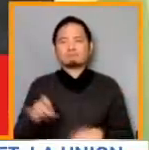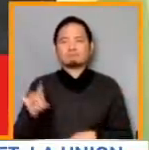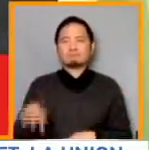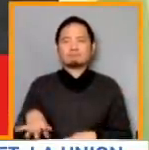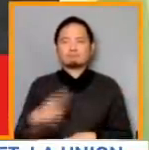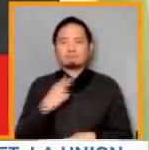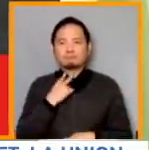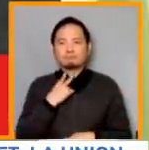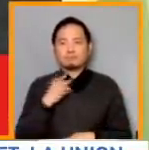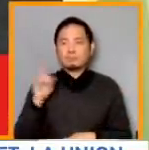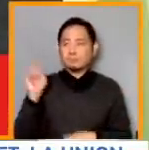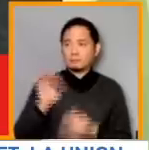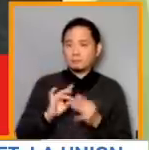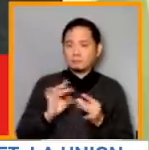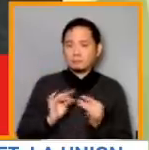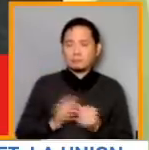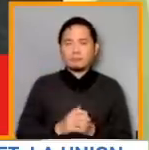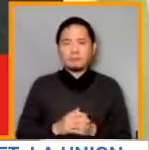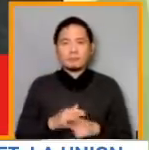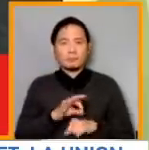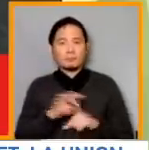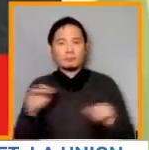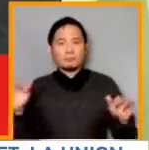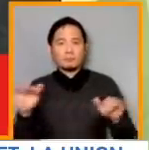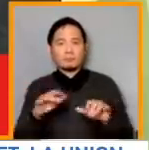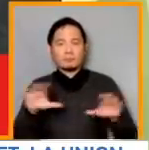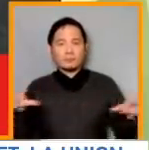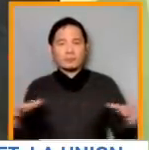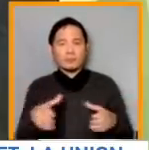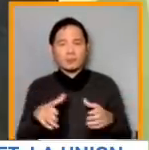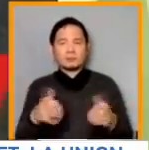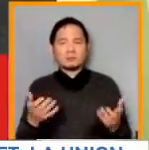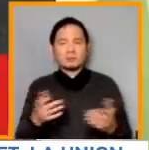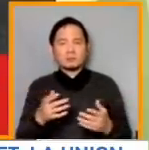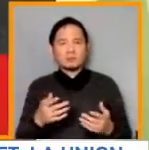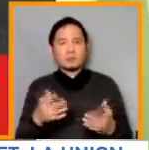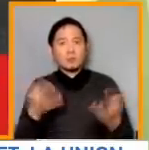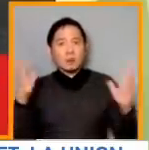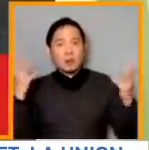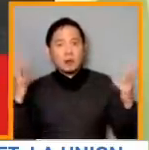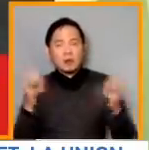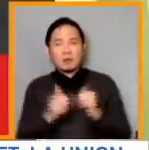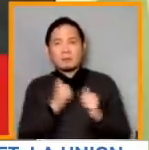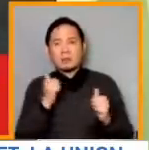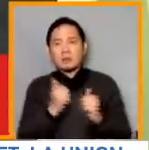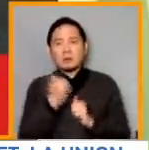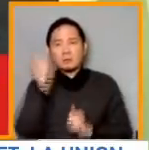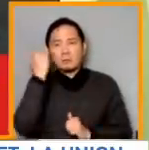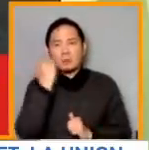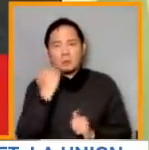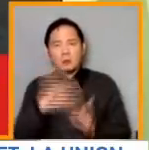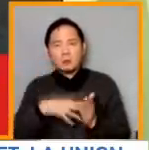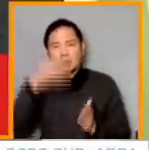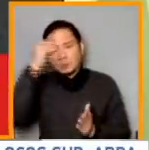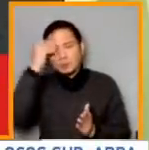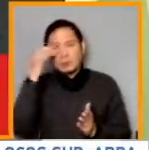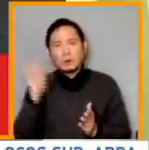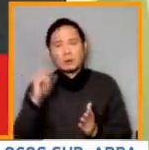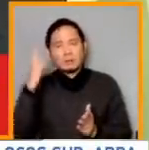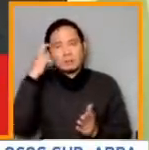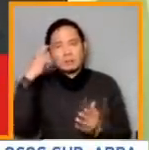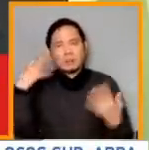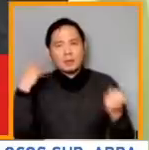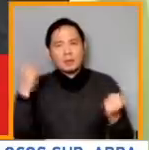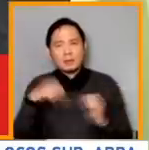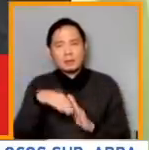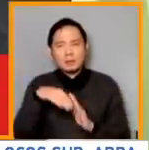of face-to-face classes has resulted in learning gaps and other issues, such as mental health